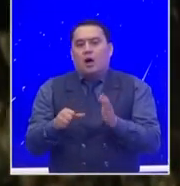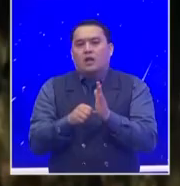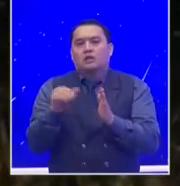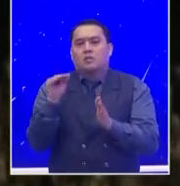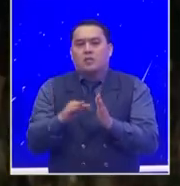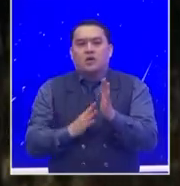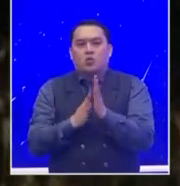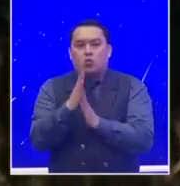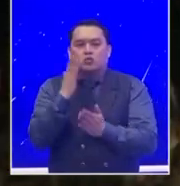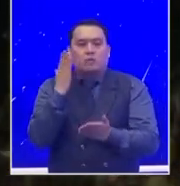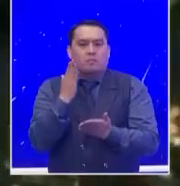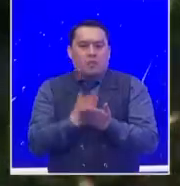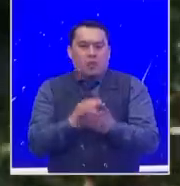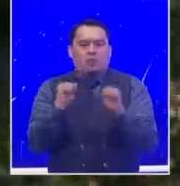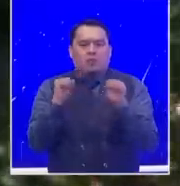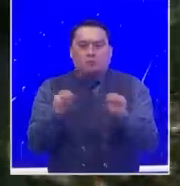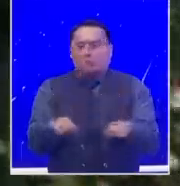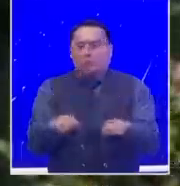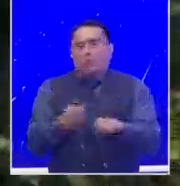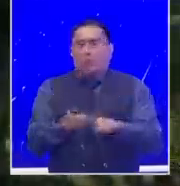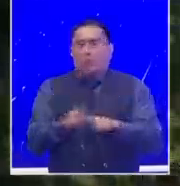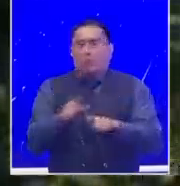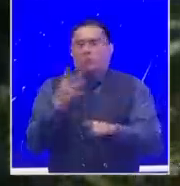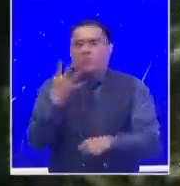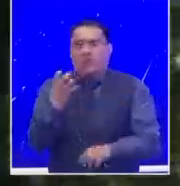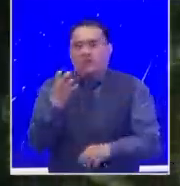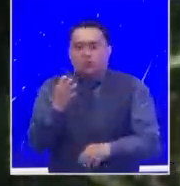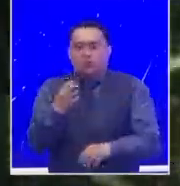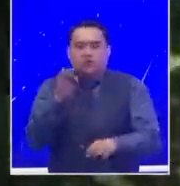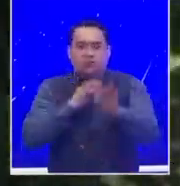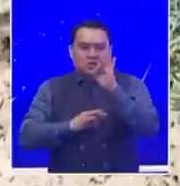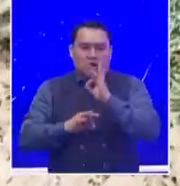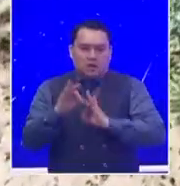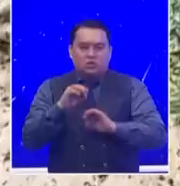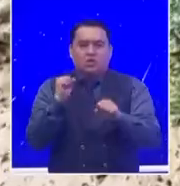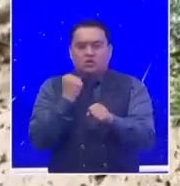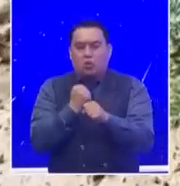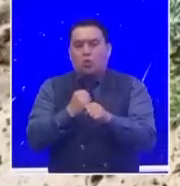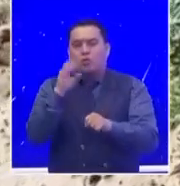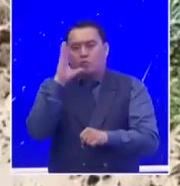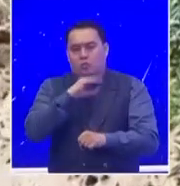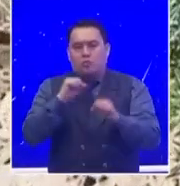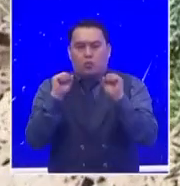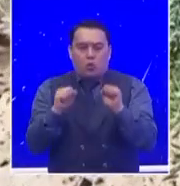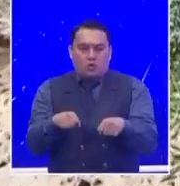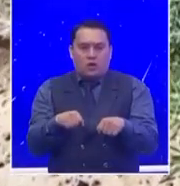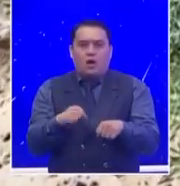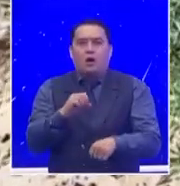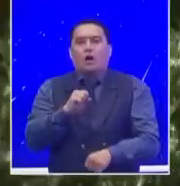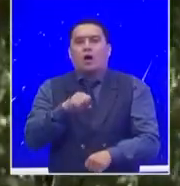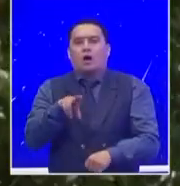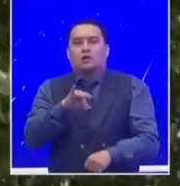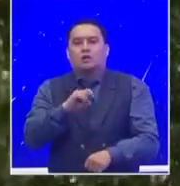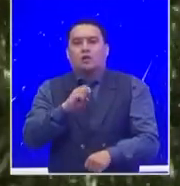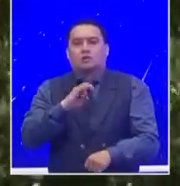аса өсімдіктің түрін кездестіруге болады. Оның 500-ге жуығынан дәрілік зат алынады. Соның бірі әрі біреге адыраспан.